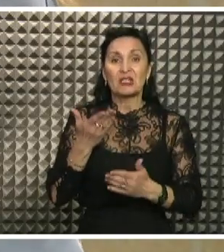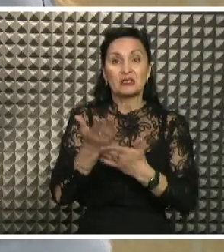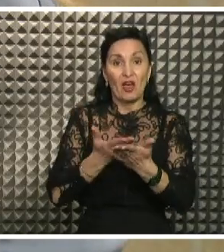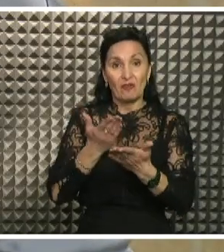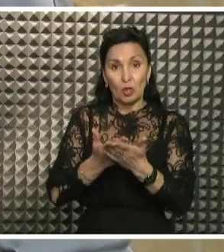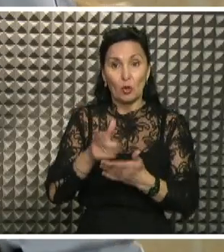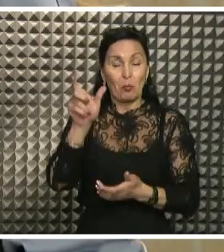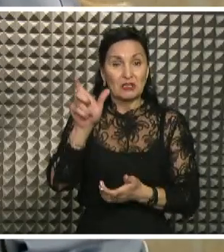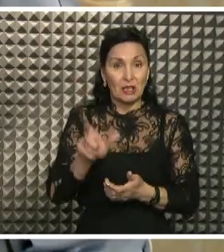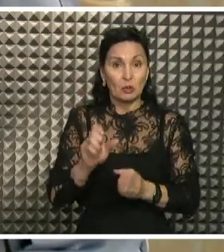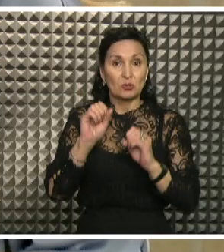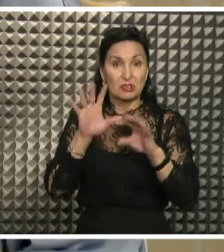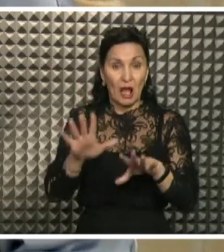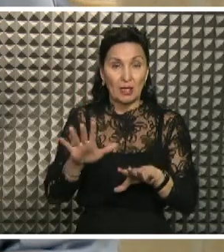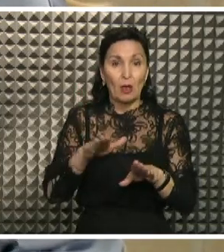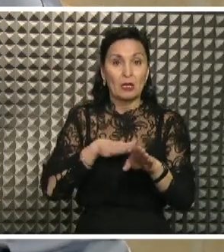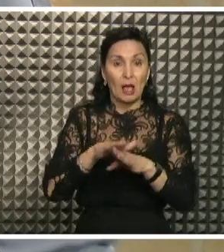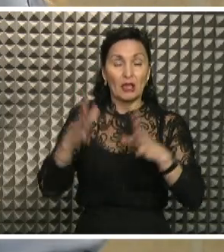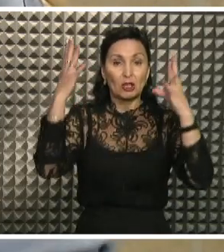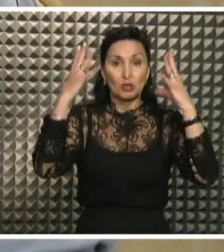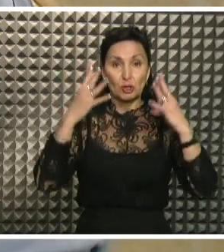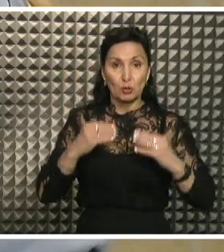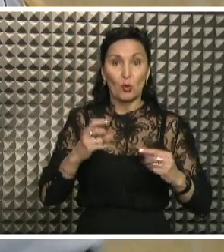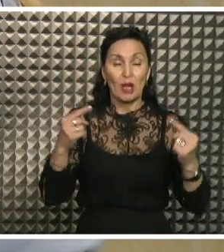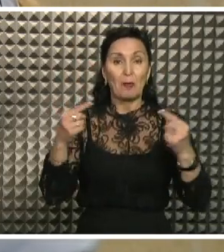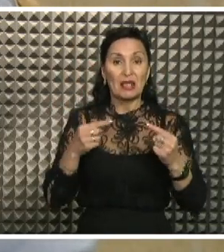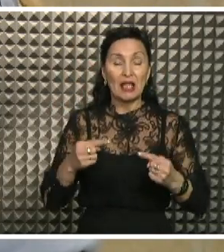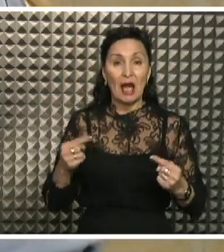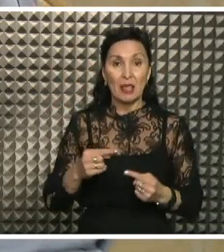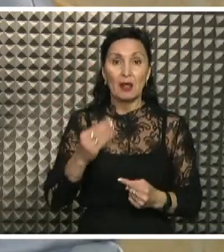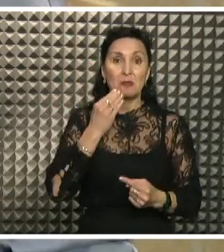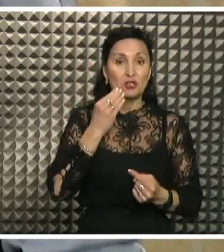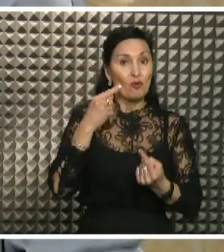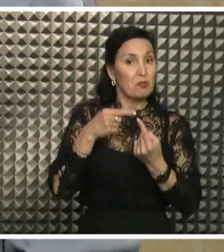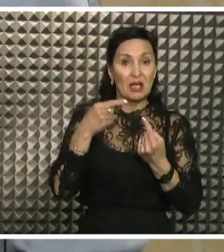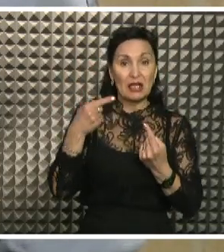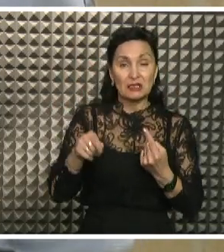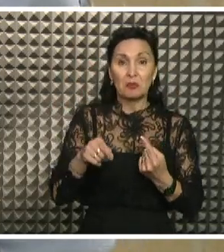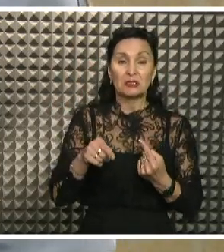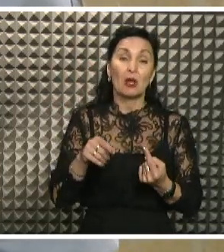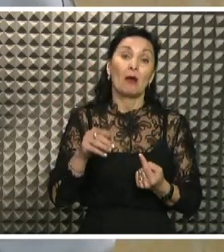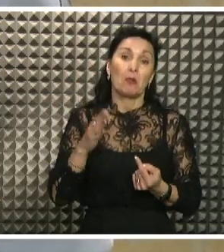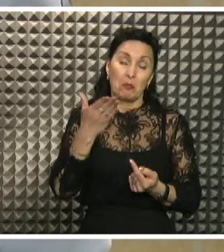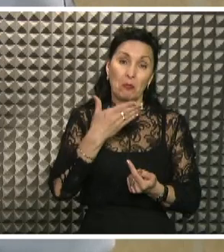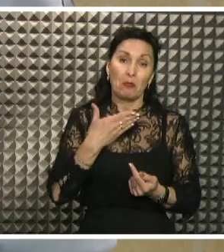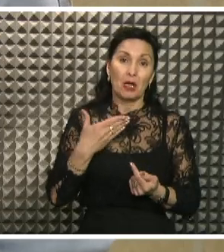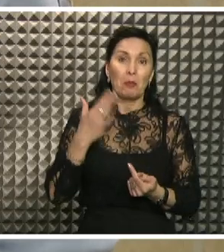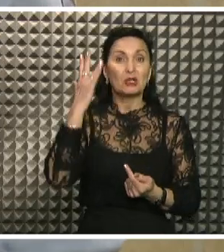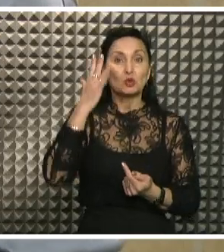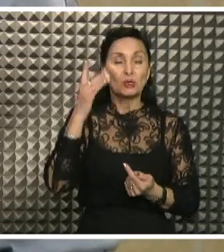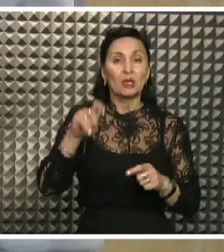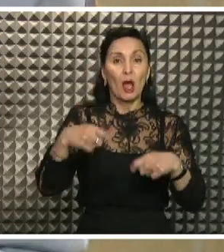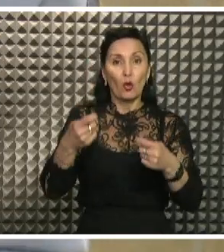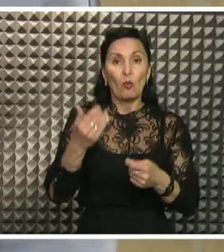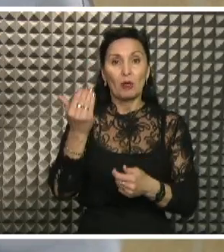советуем пациенту сдать диагностическую панель на определение скрытой пищевой непереносимости, мы, по сути, даем